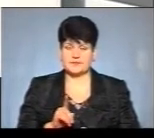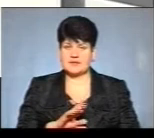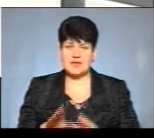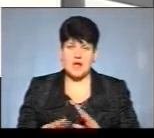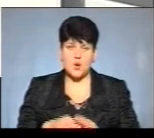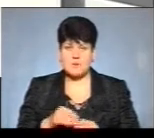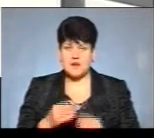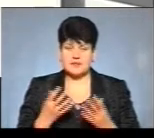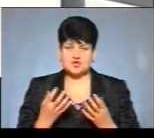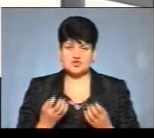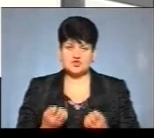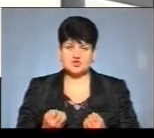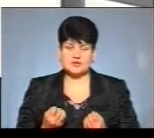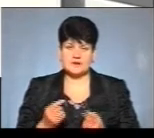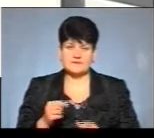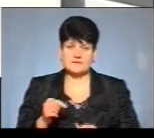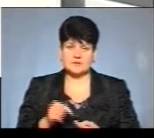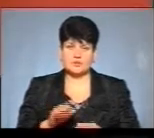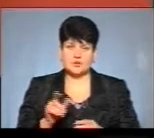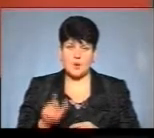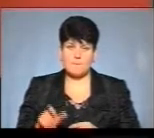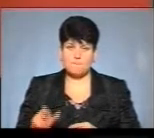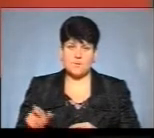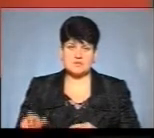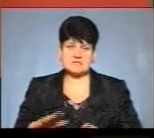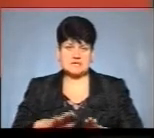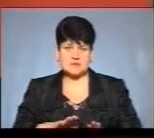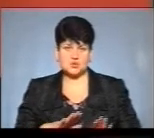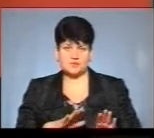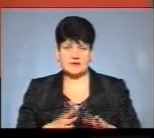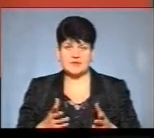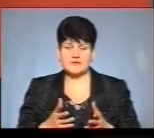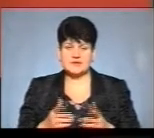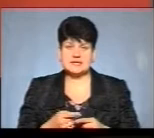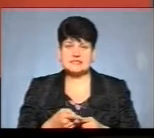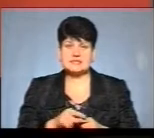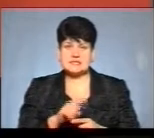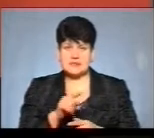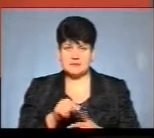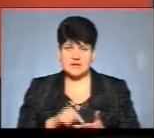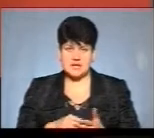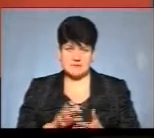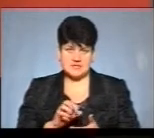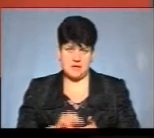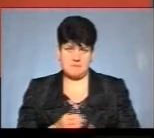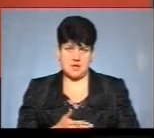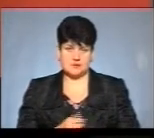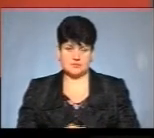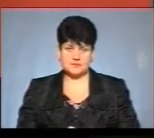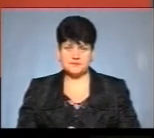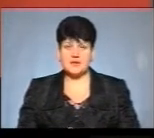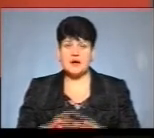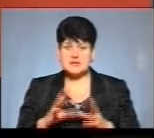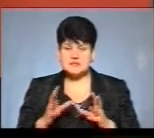ще відповідних посадовців, тобто заступників, які цими питаннями би займалися. Але загалом таким